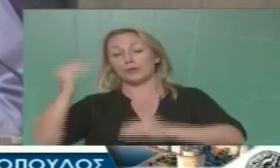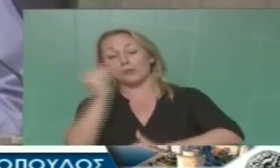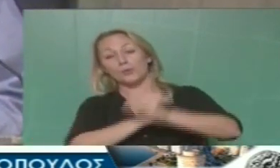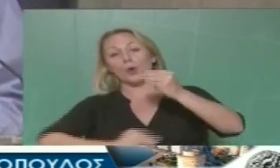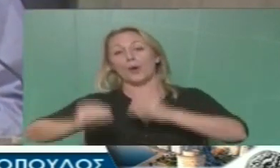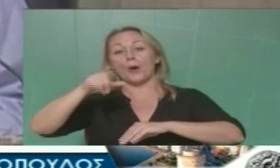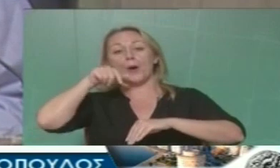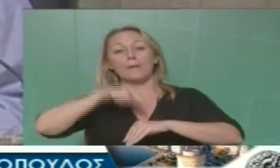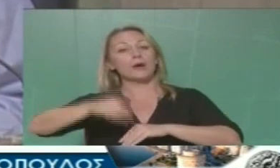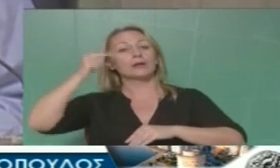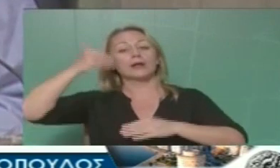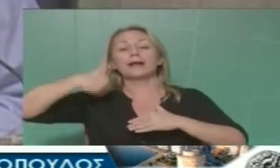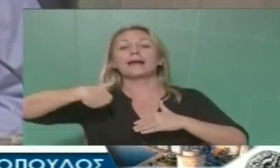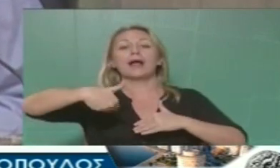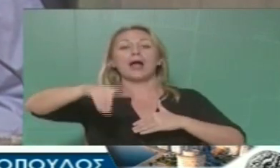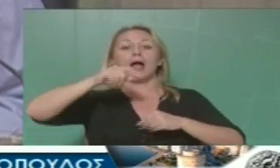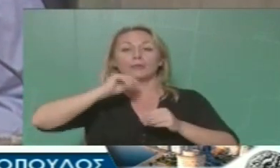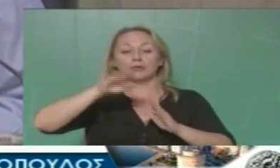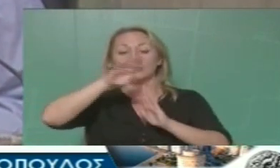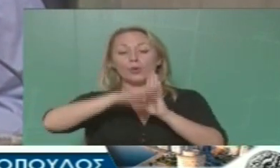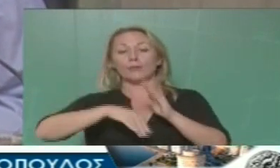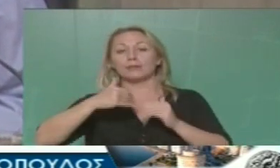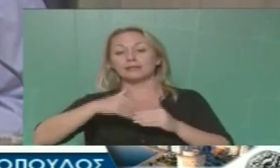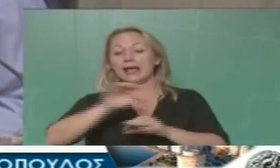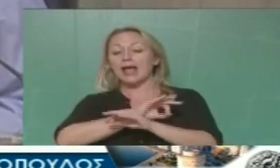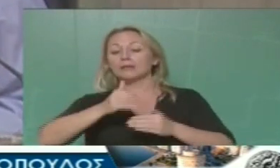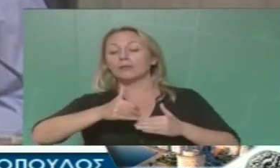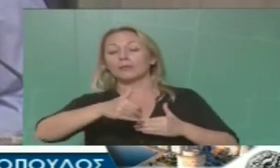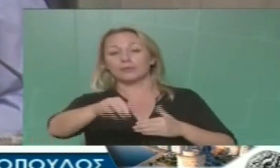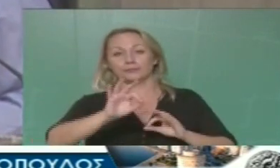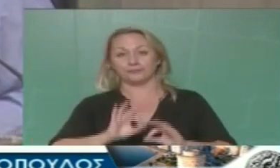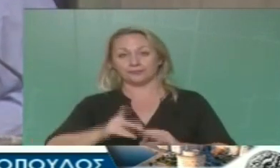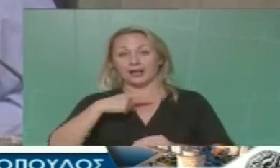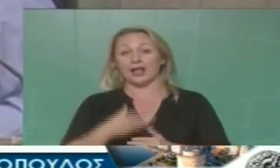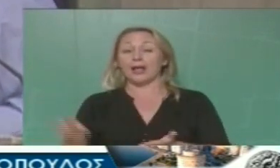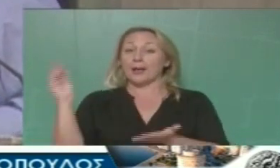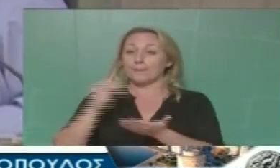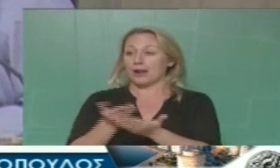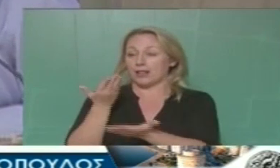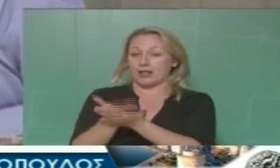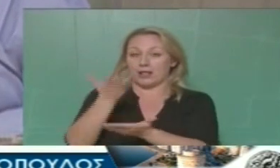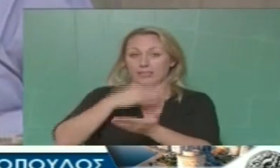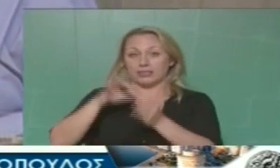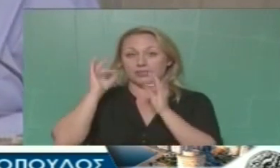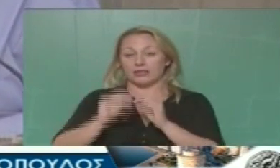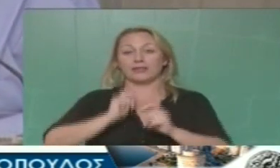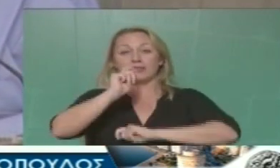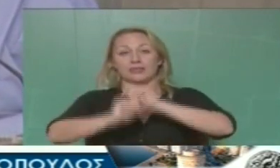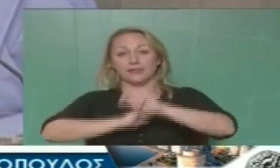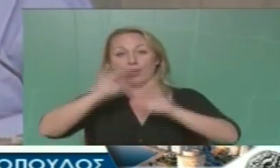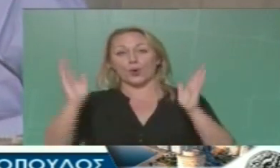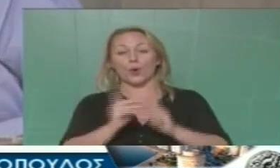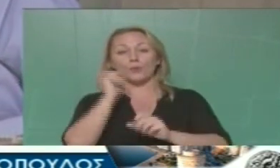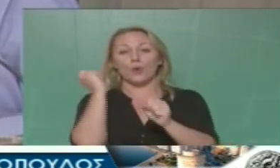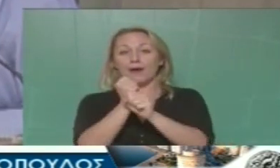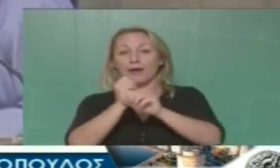προς το άδειλο μέλλον μετάθεση των χρονοδιαγραμμάτων. Απαιτήσεις που γεννιόταν όχι μόνο από την εκτέλεση του όποιου έργου,